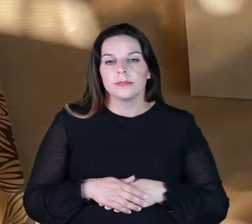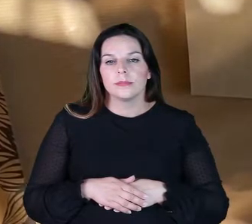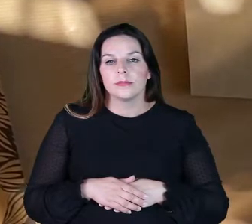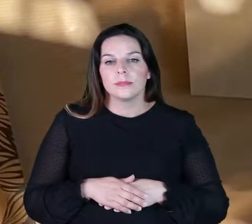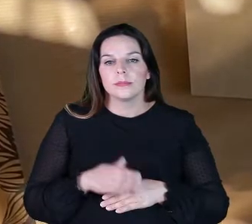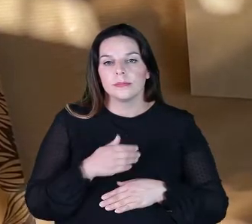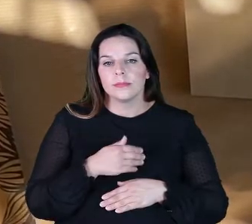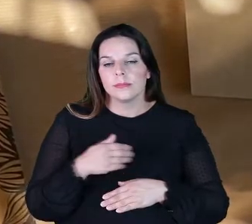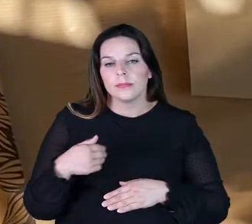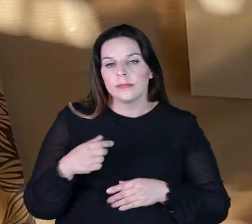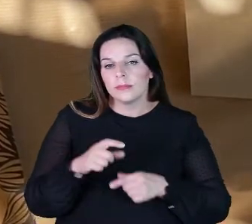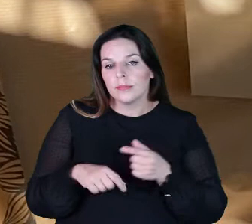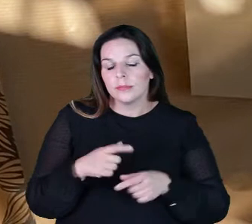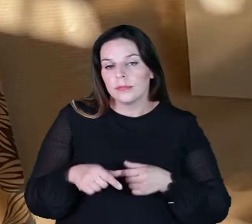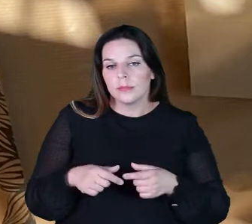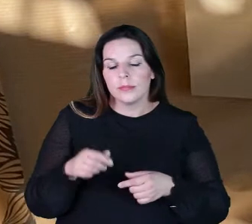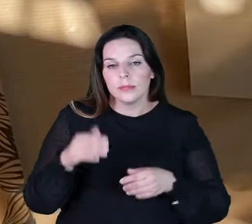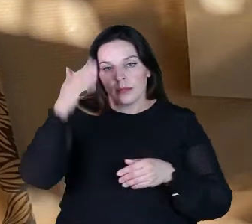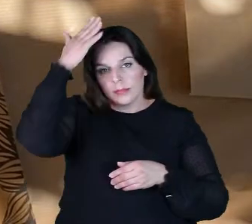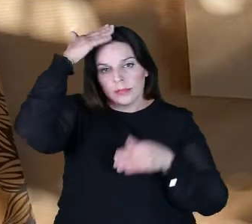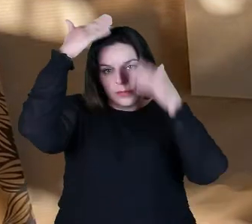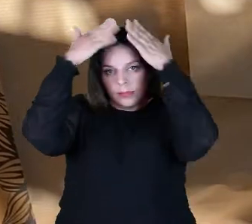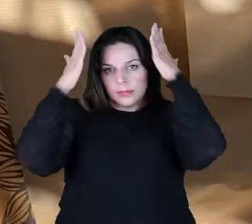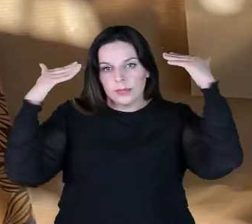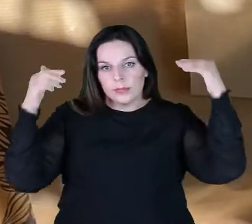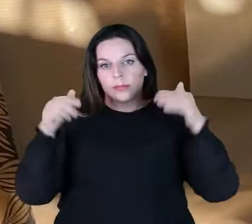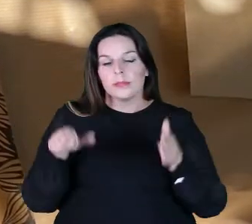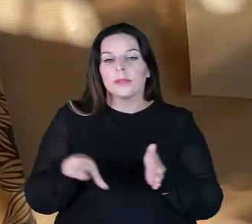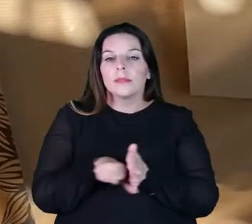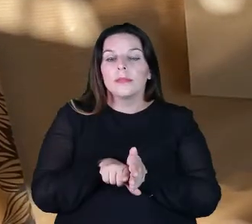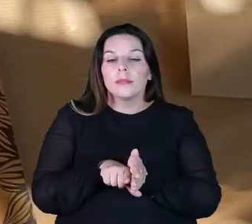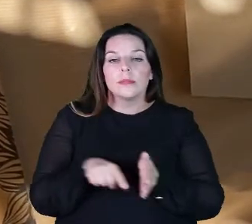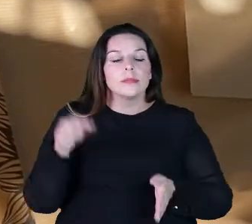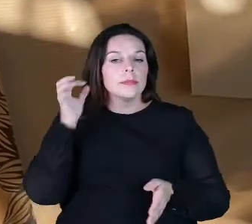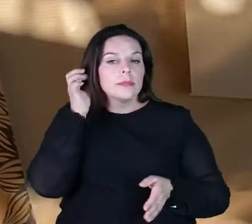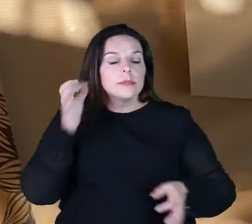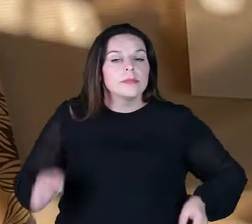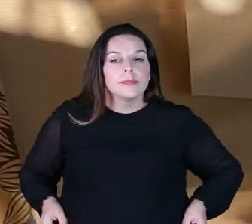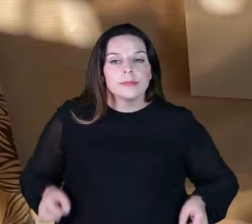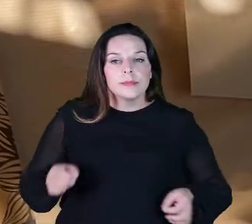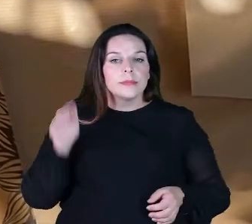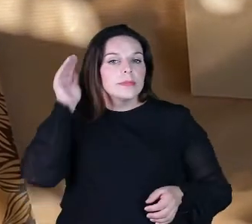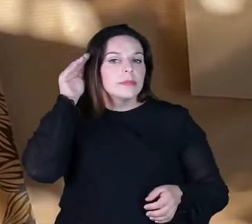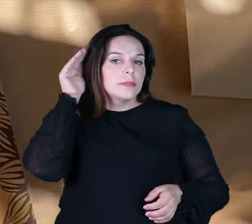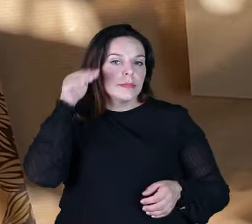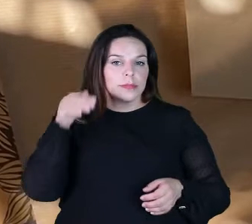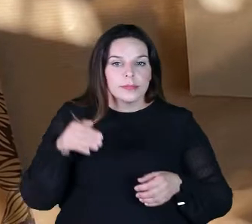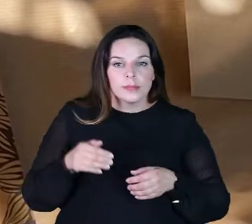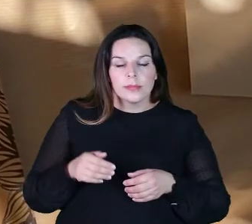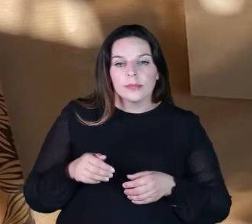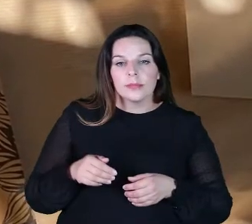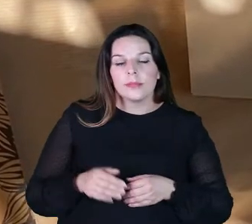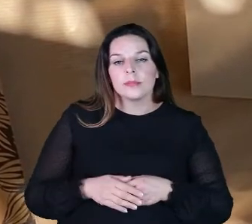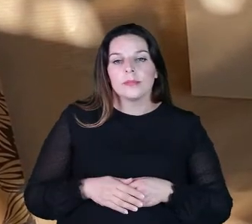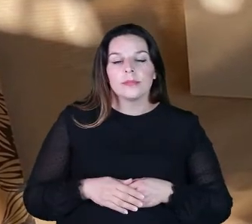Ponieważ my robimy ten kapelusz dla naszej pani misi, więc ona ma bardzo